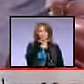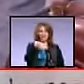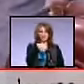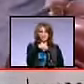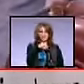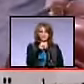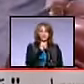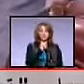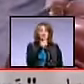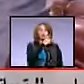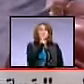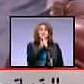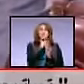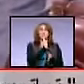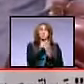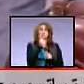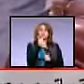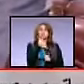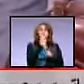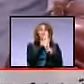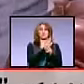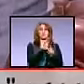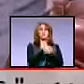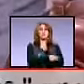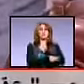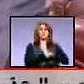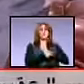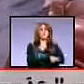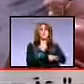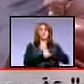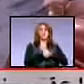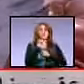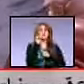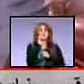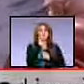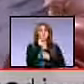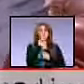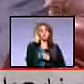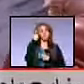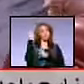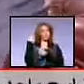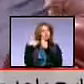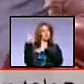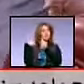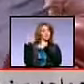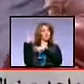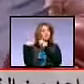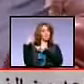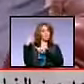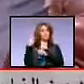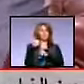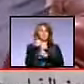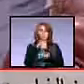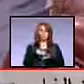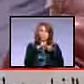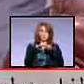جميل لانه بيهتم بالبسطاء. واحد من الناس انسان ليه تاريخ، هو صحيح شاب صغير مش